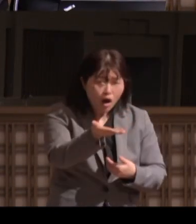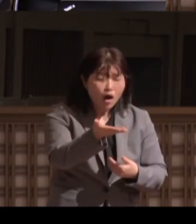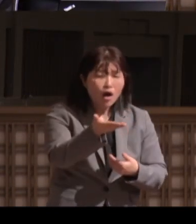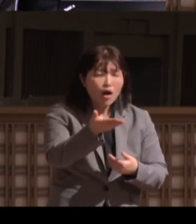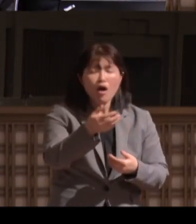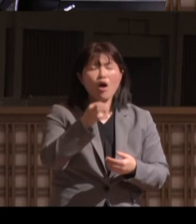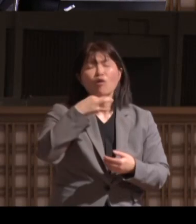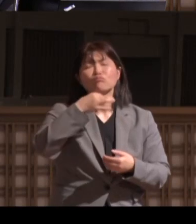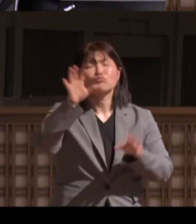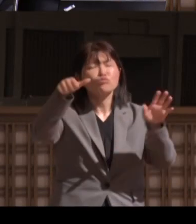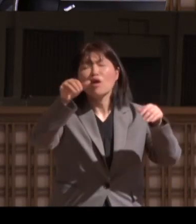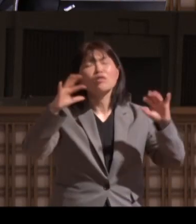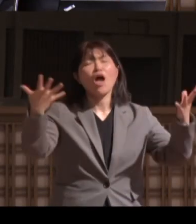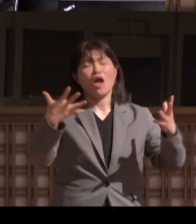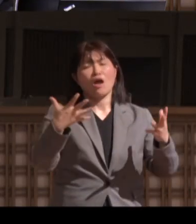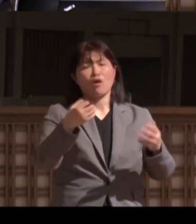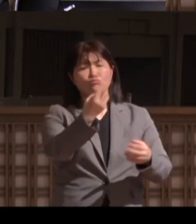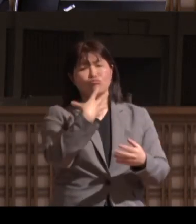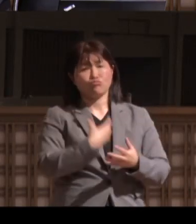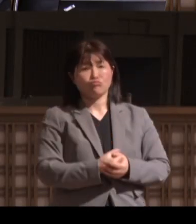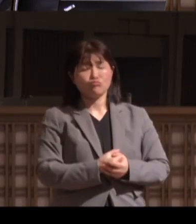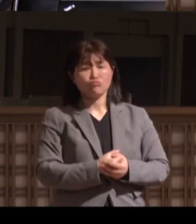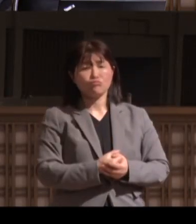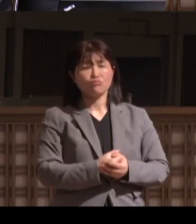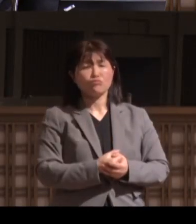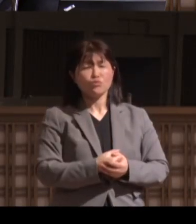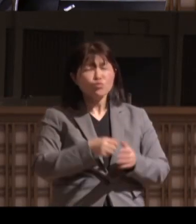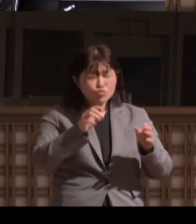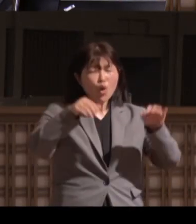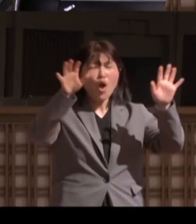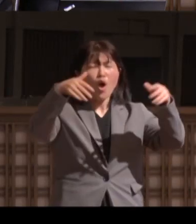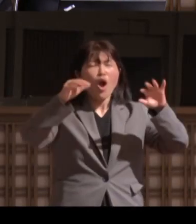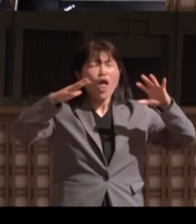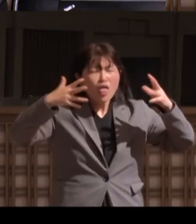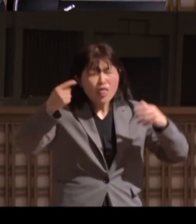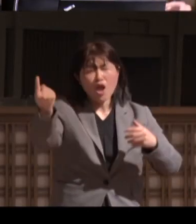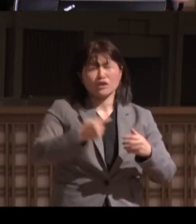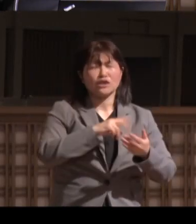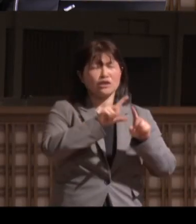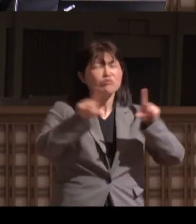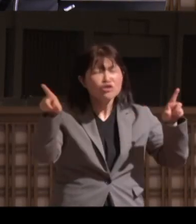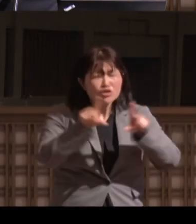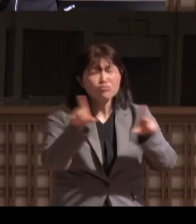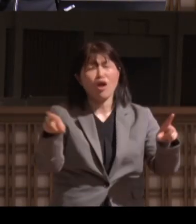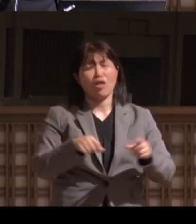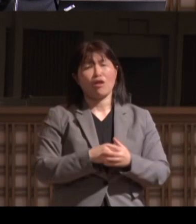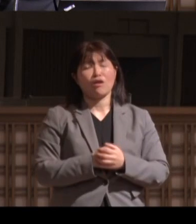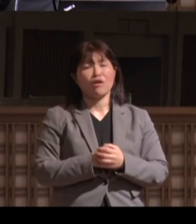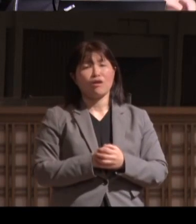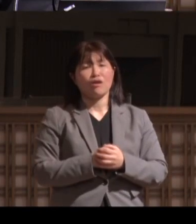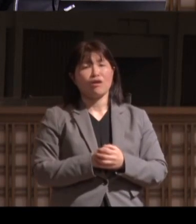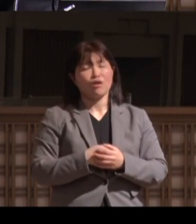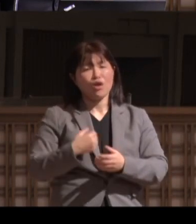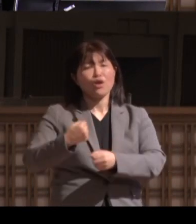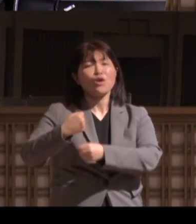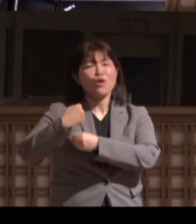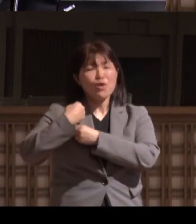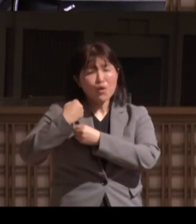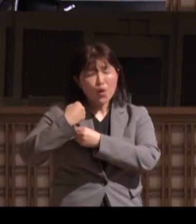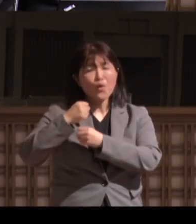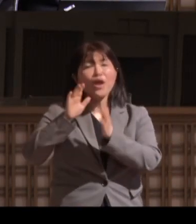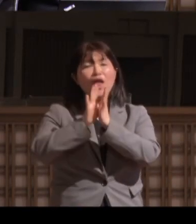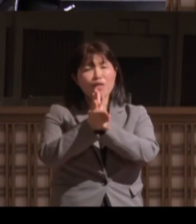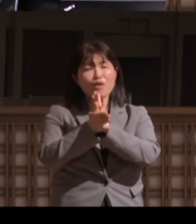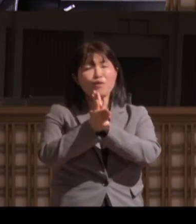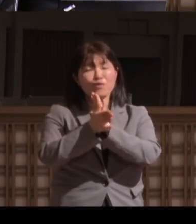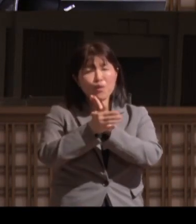と声かけてないですとか言われるんですね声かけなかった来ませんよと言ってですねこれ兵庫県の作用長という